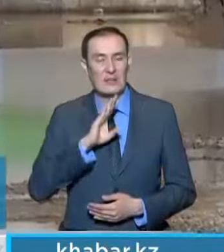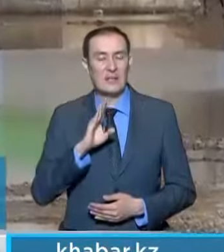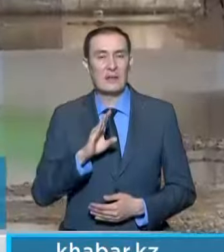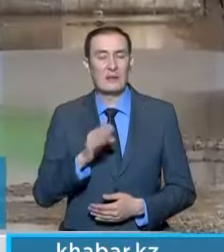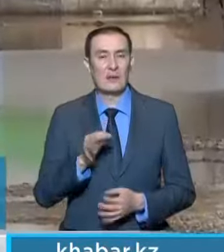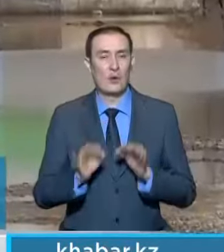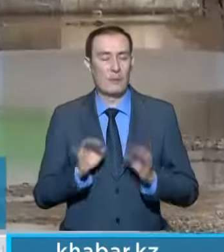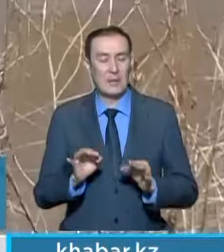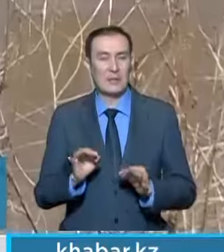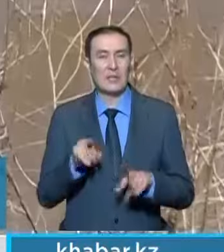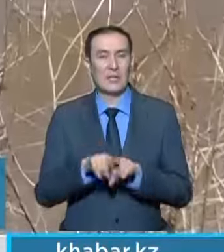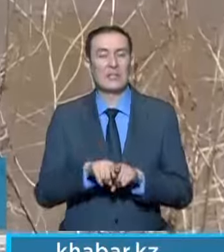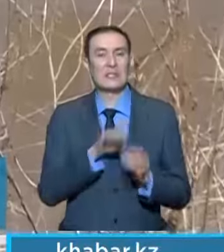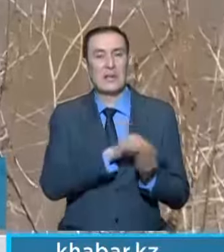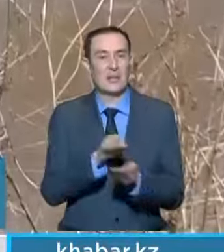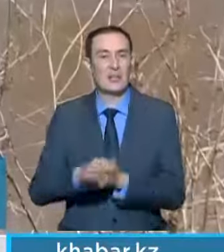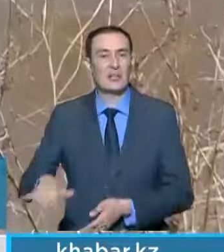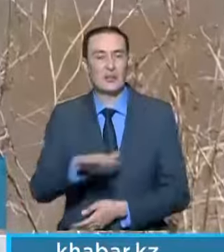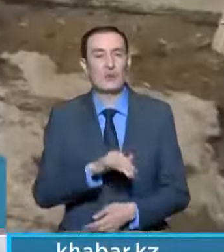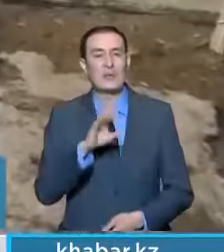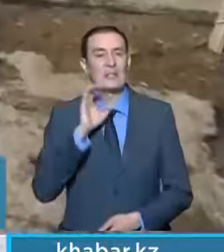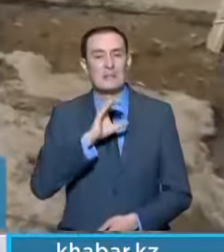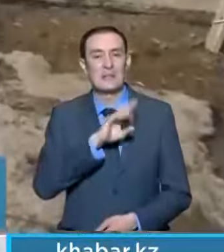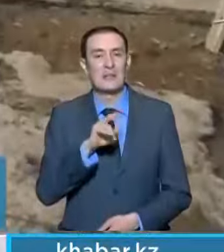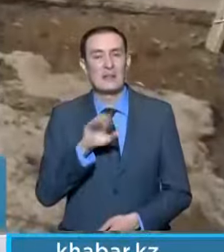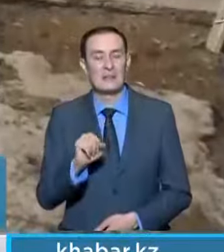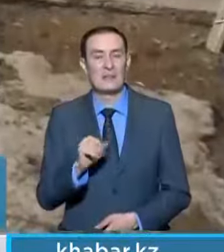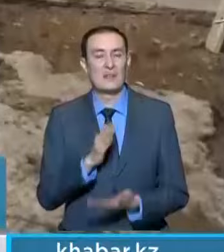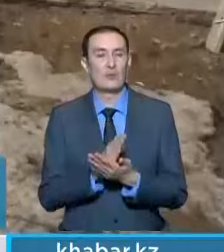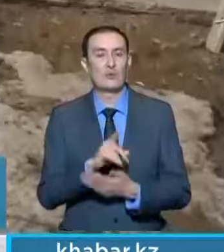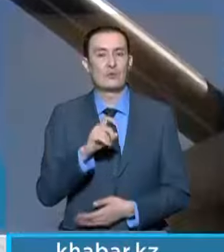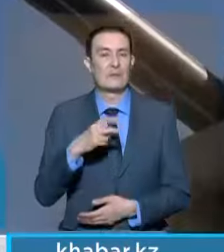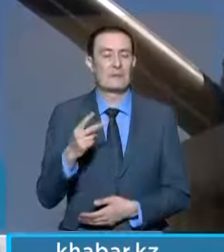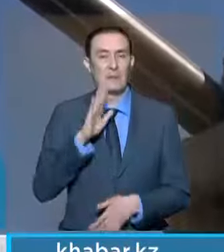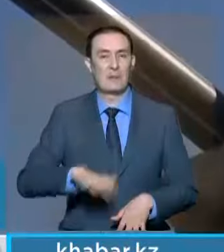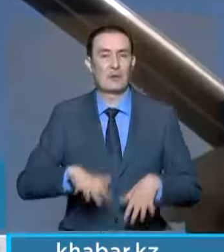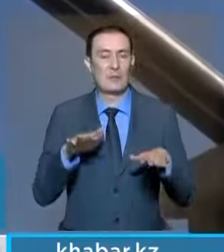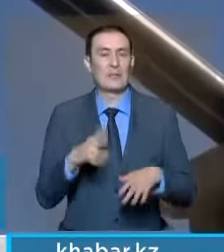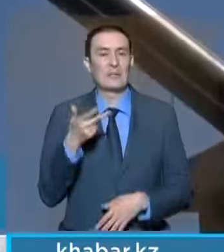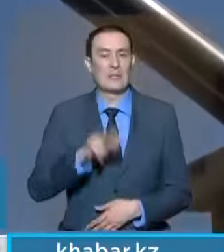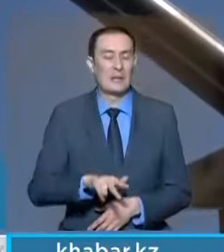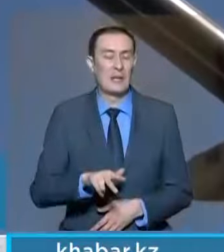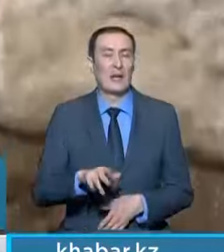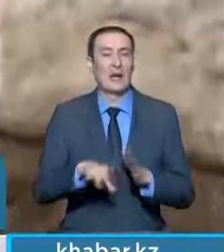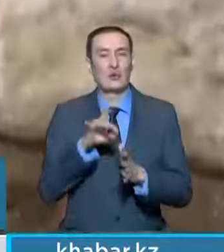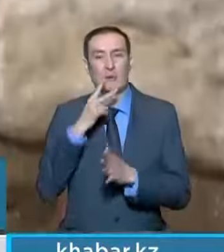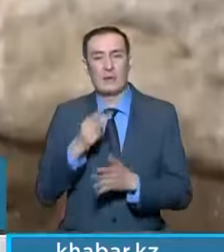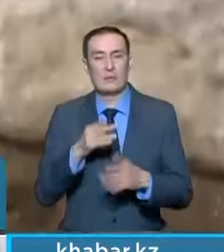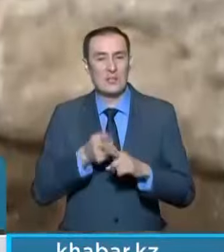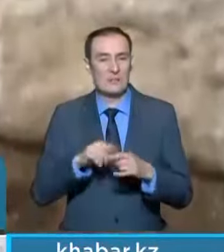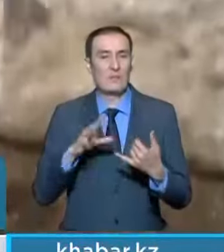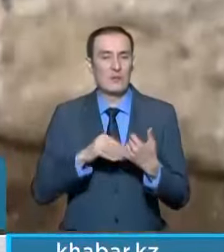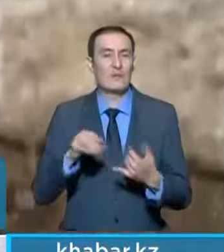На контроле также захоронение сибирской язвы. Их в регионе 122. Талыми водами были подтоплены 3. Отобранные там пробы